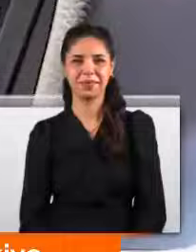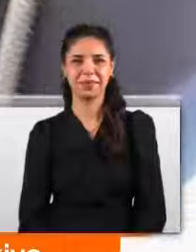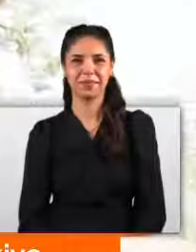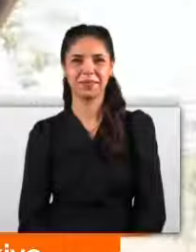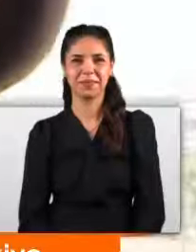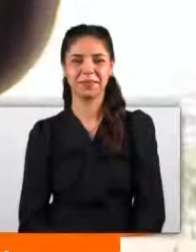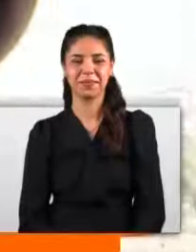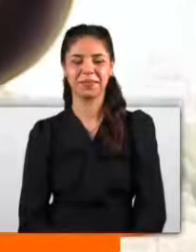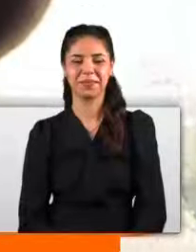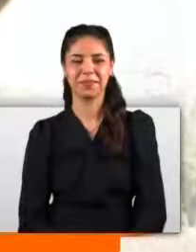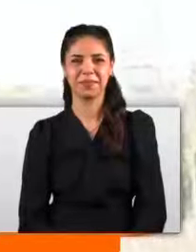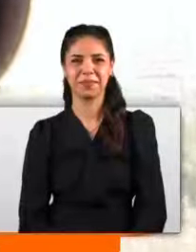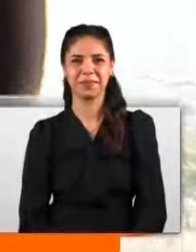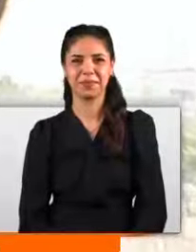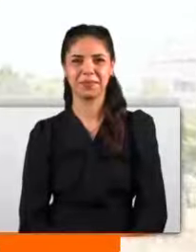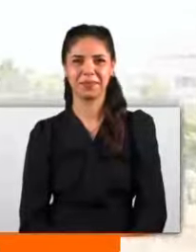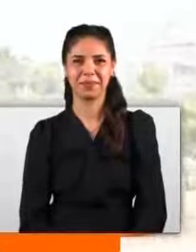intizara